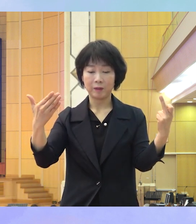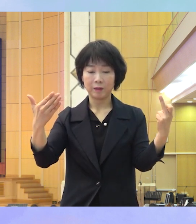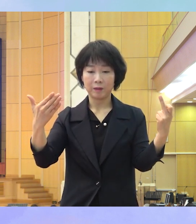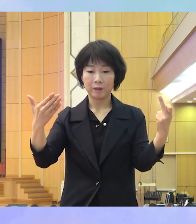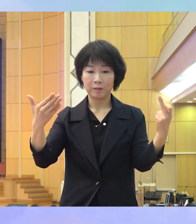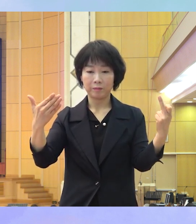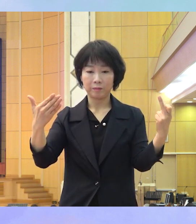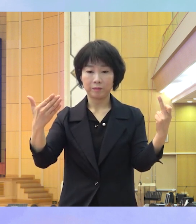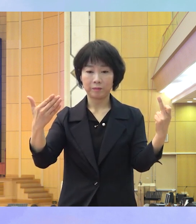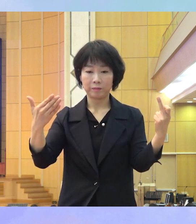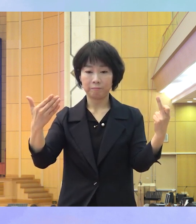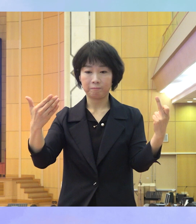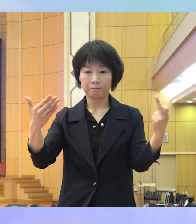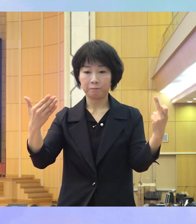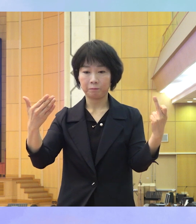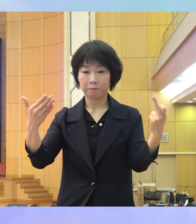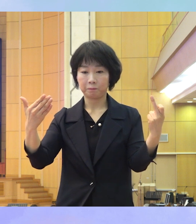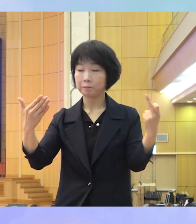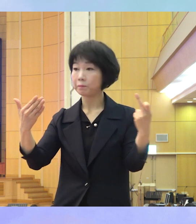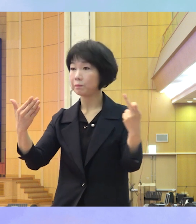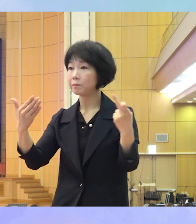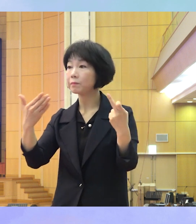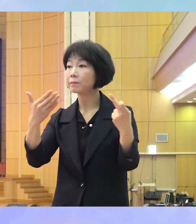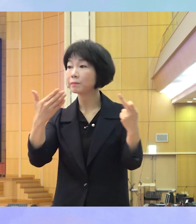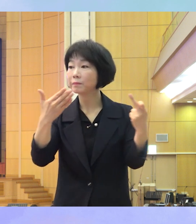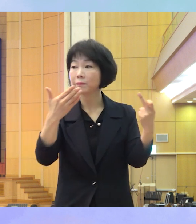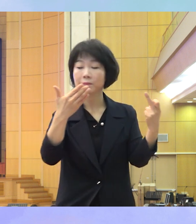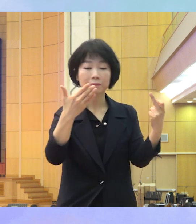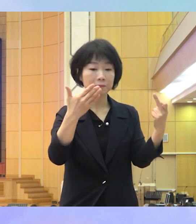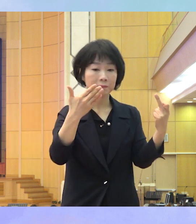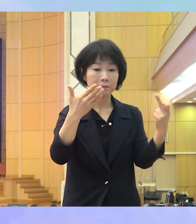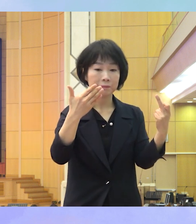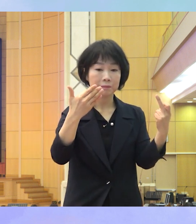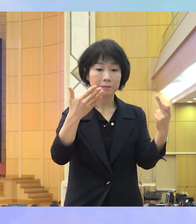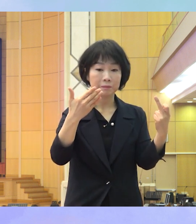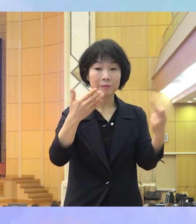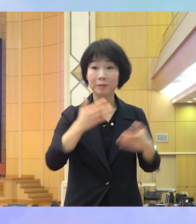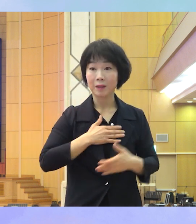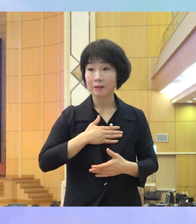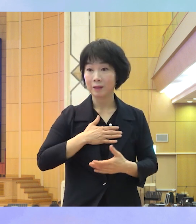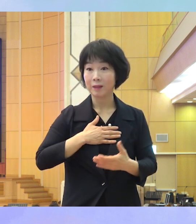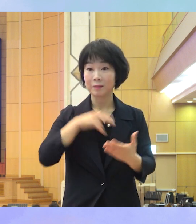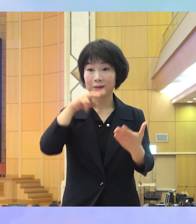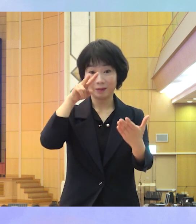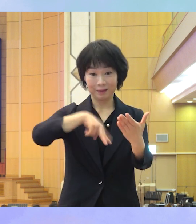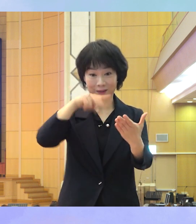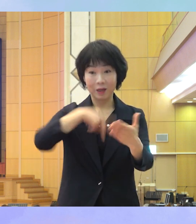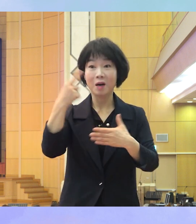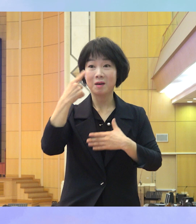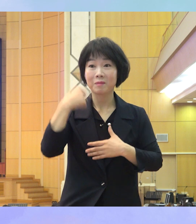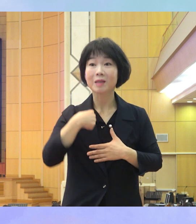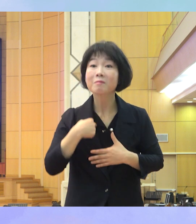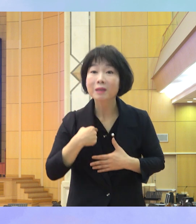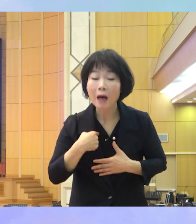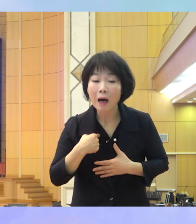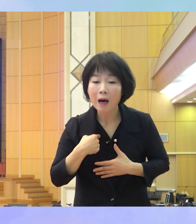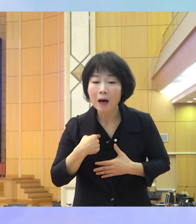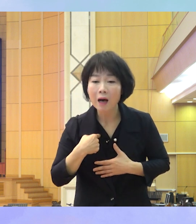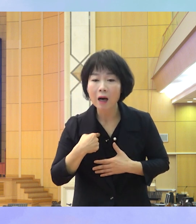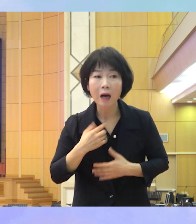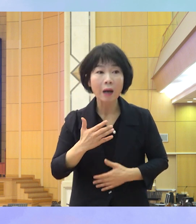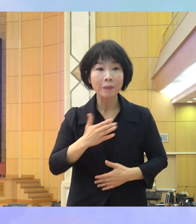11절로부터 12절의 말씀입니다. 다 같이 함께